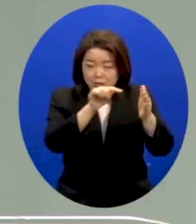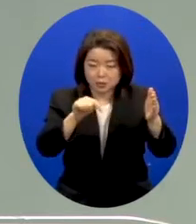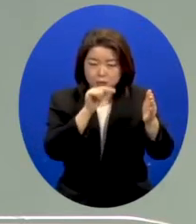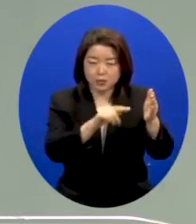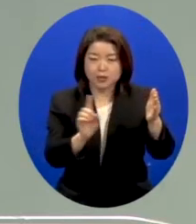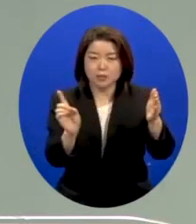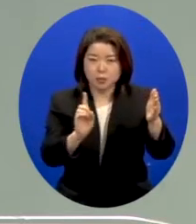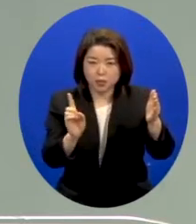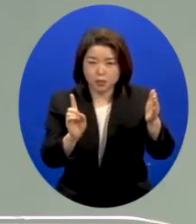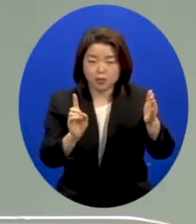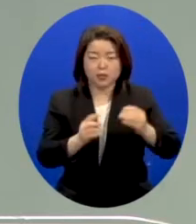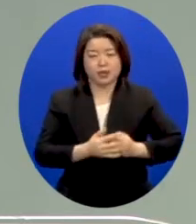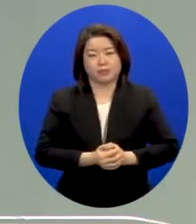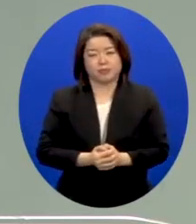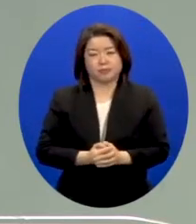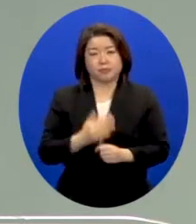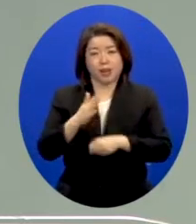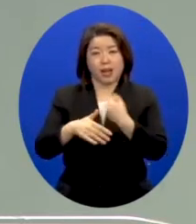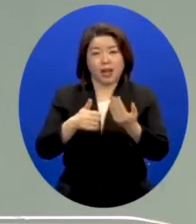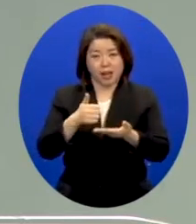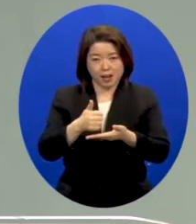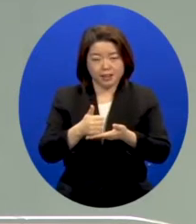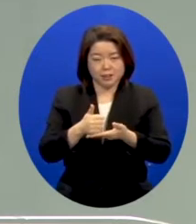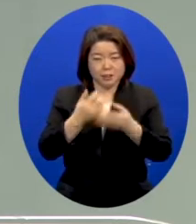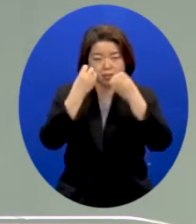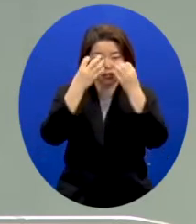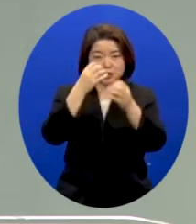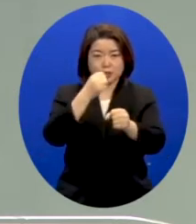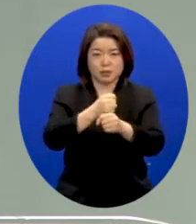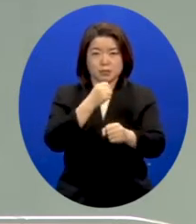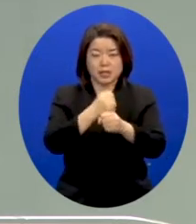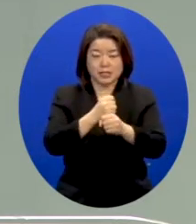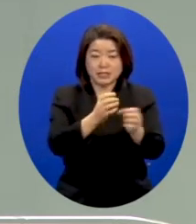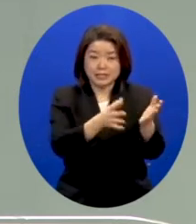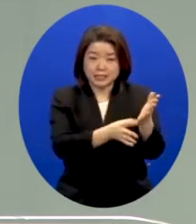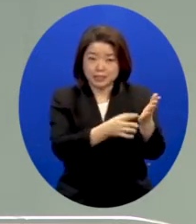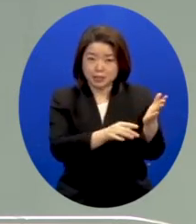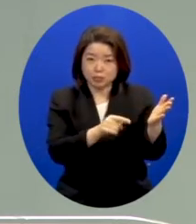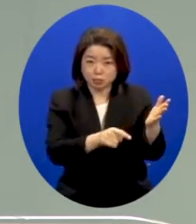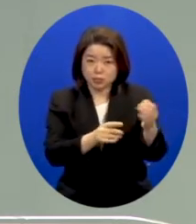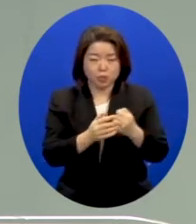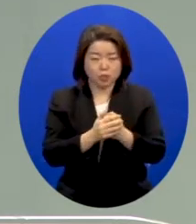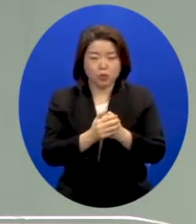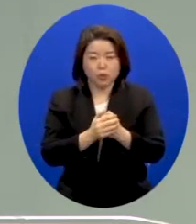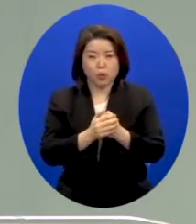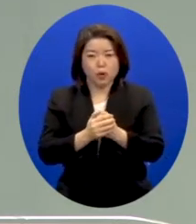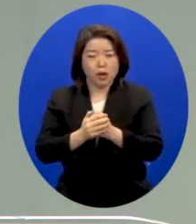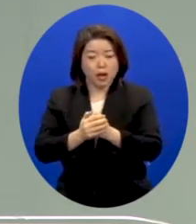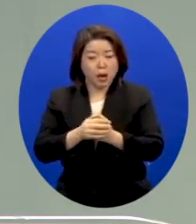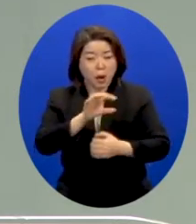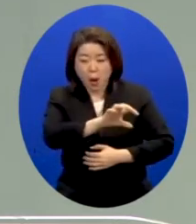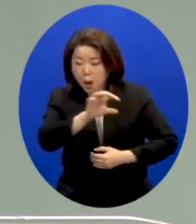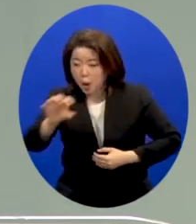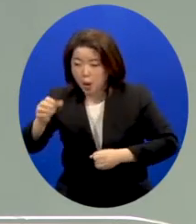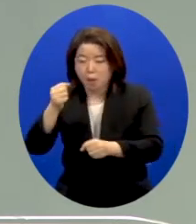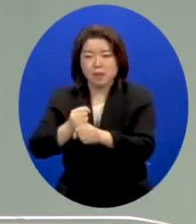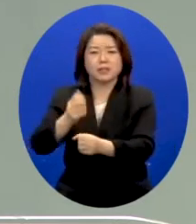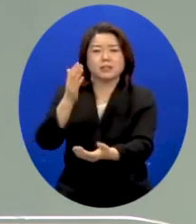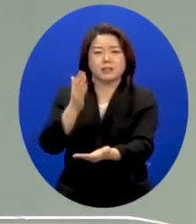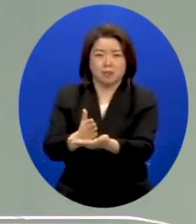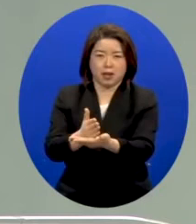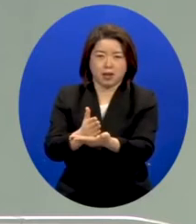있느냐 하면 하나님이 창조하신 피조물을 창조 하지 말라는 것입니다